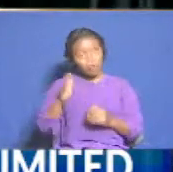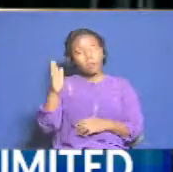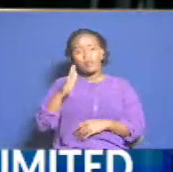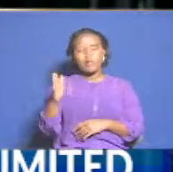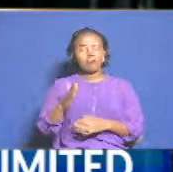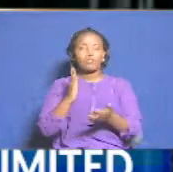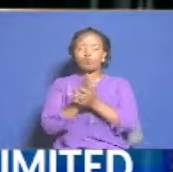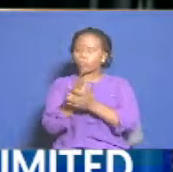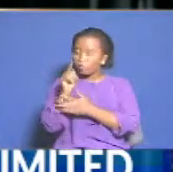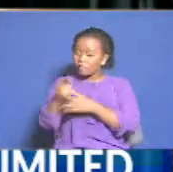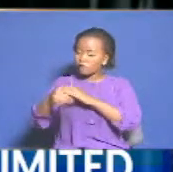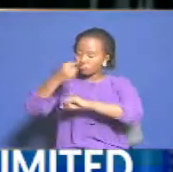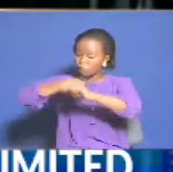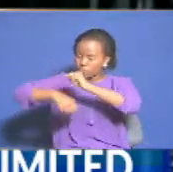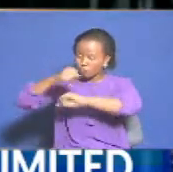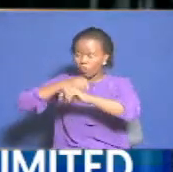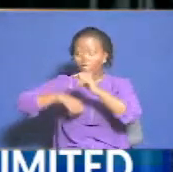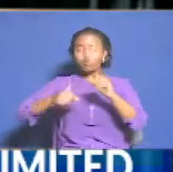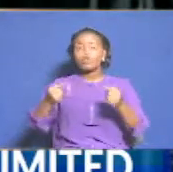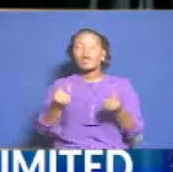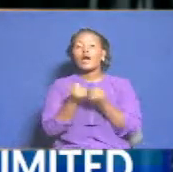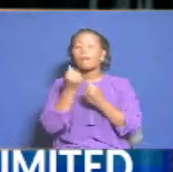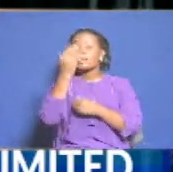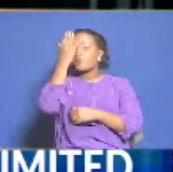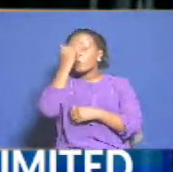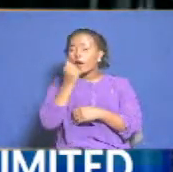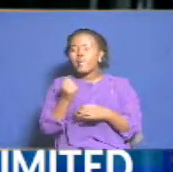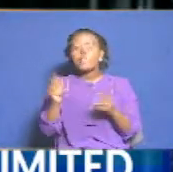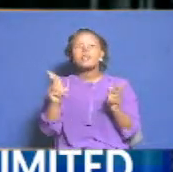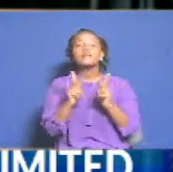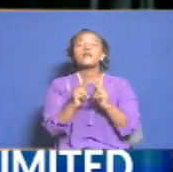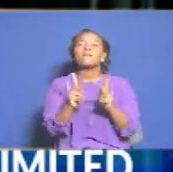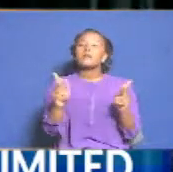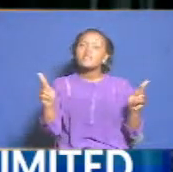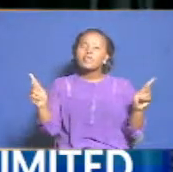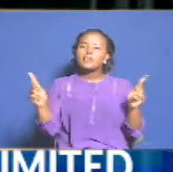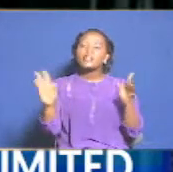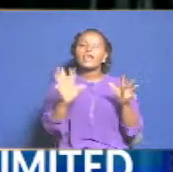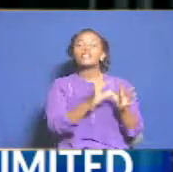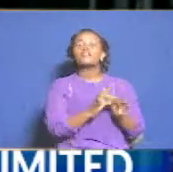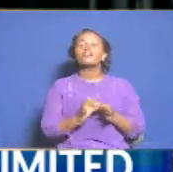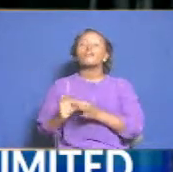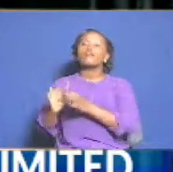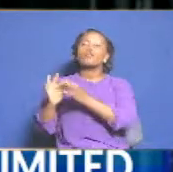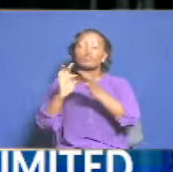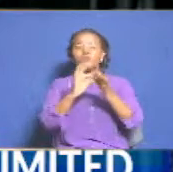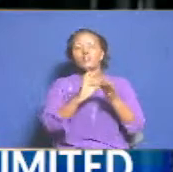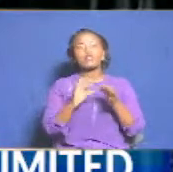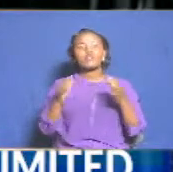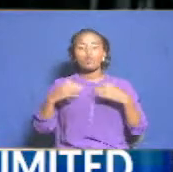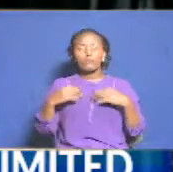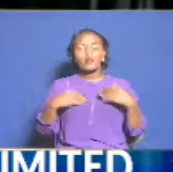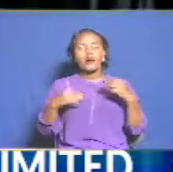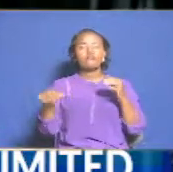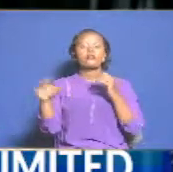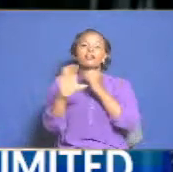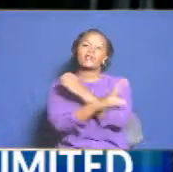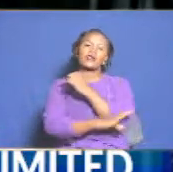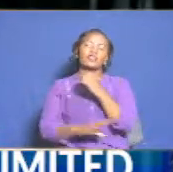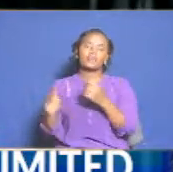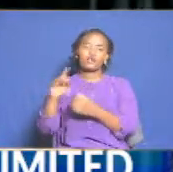imewezekana kwa sababu ya amani na umoja ambayo tumekuwa nao katika taifa letu la